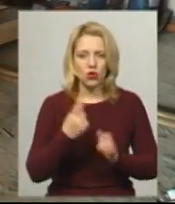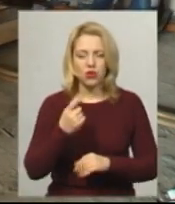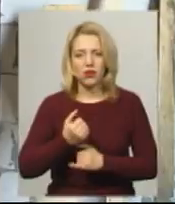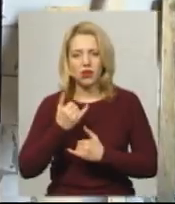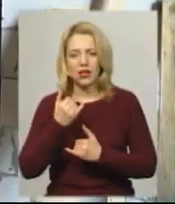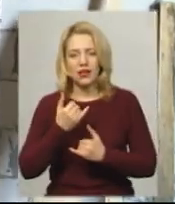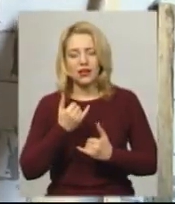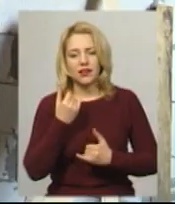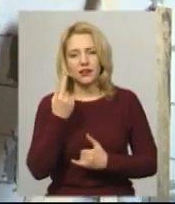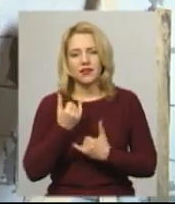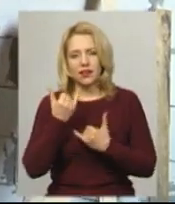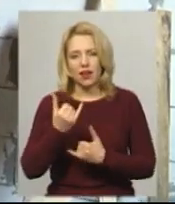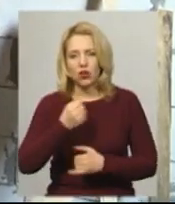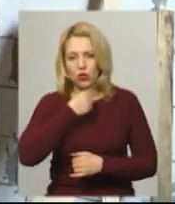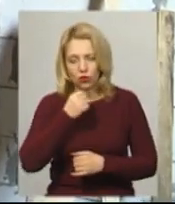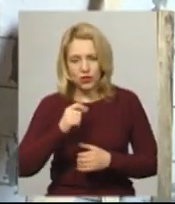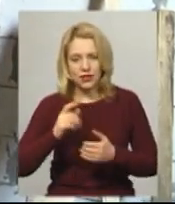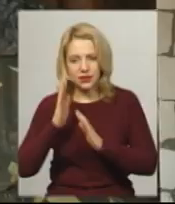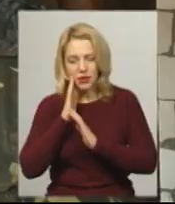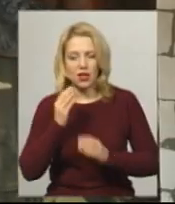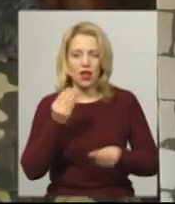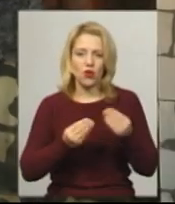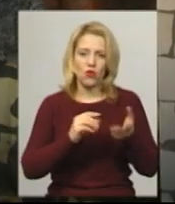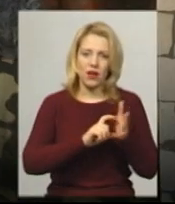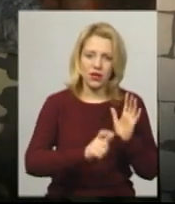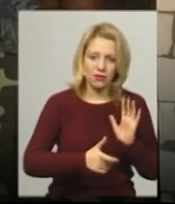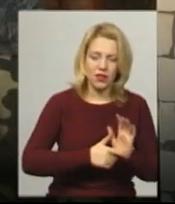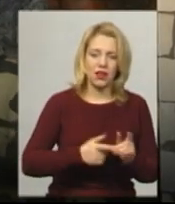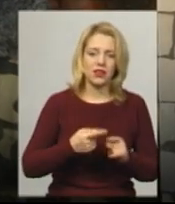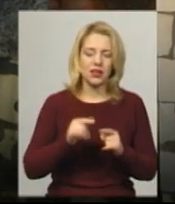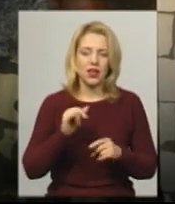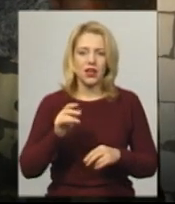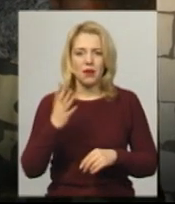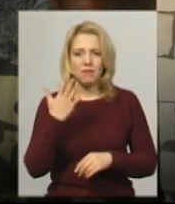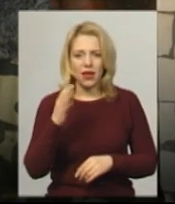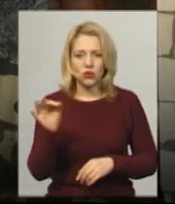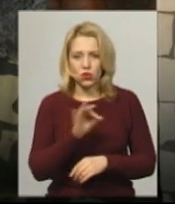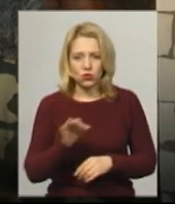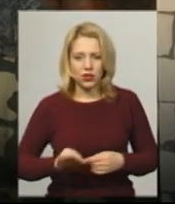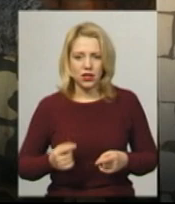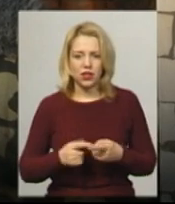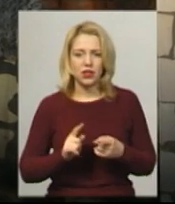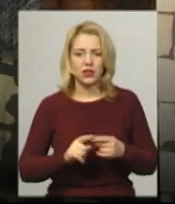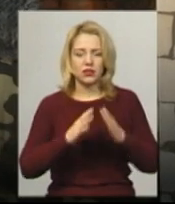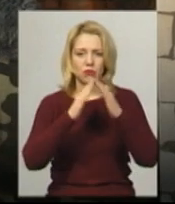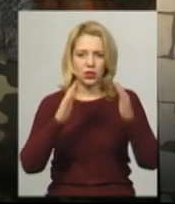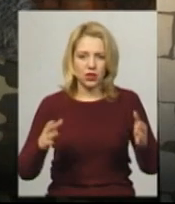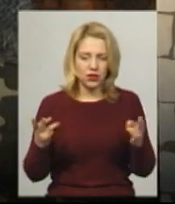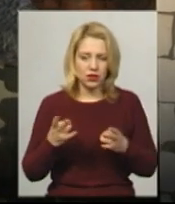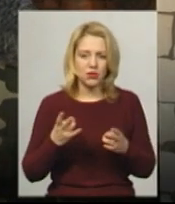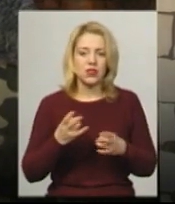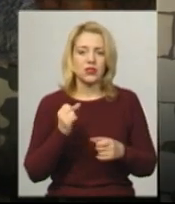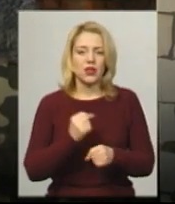5 санвузлів, ігрова кімната, кухня та їдальня. Цегляна кладка завершена, підійшли під покрівлю, завершили